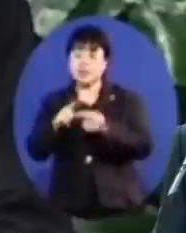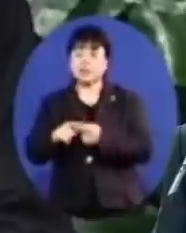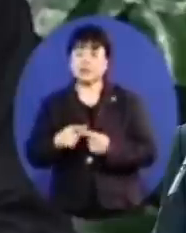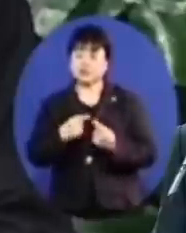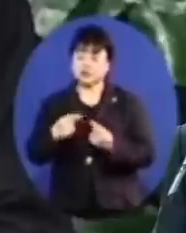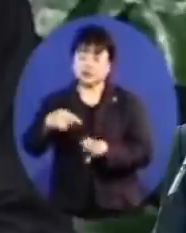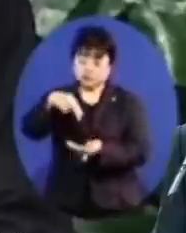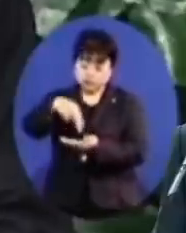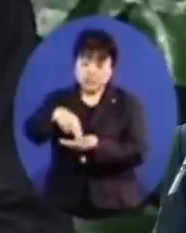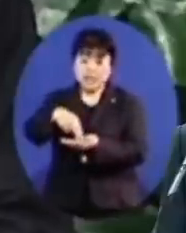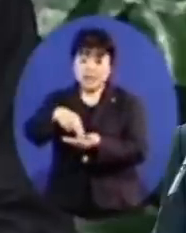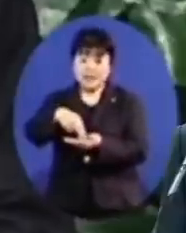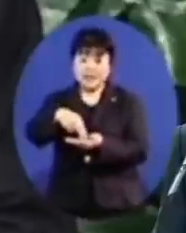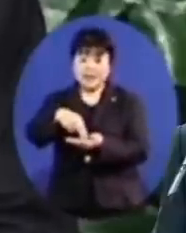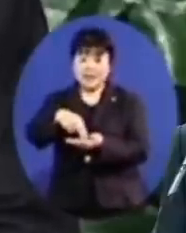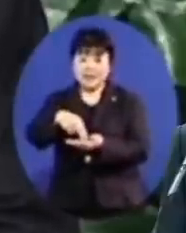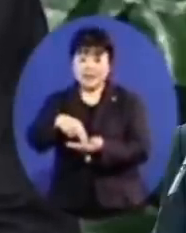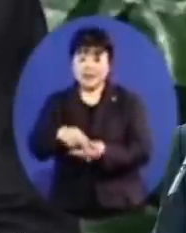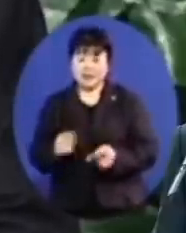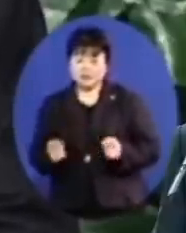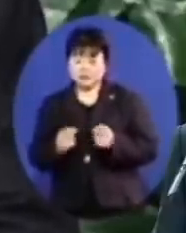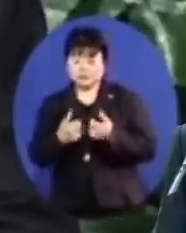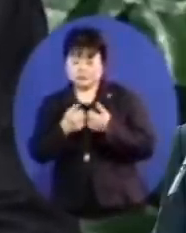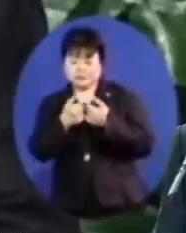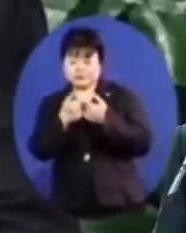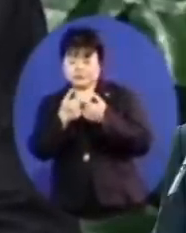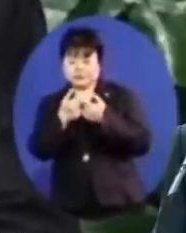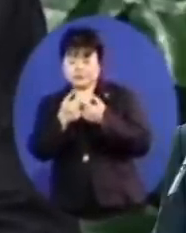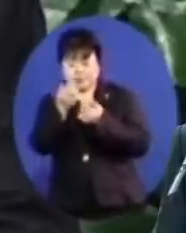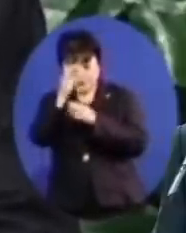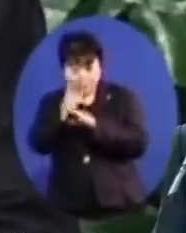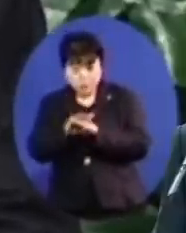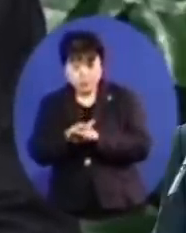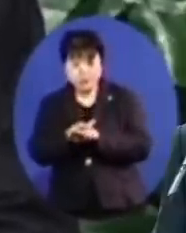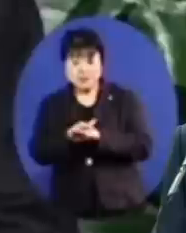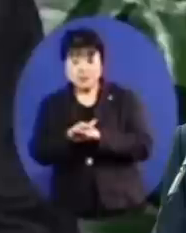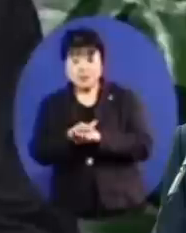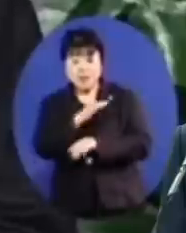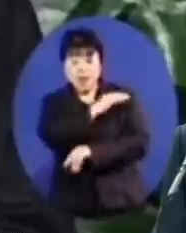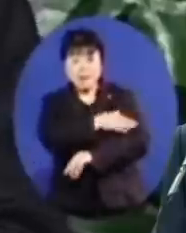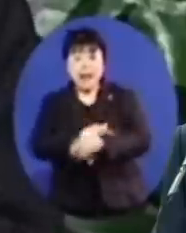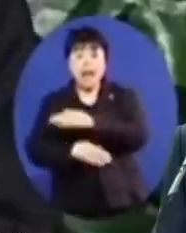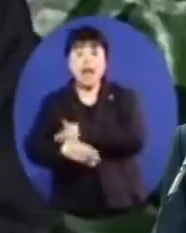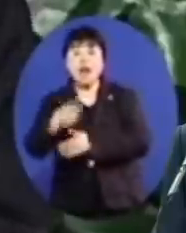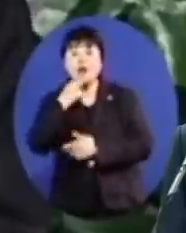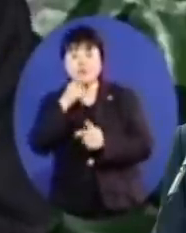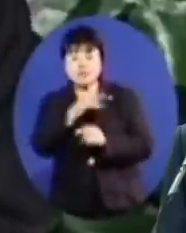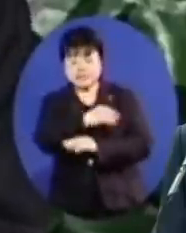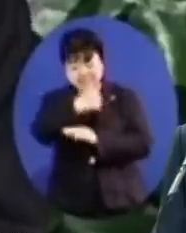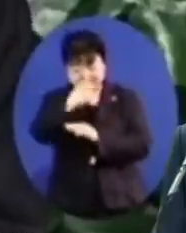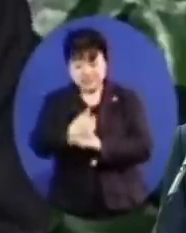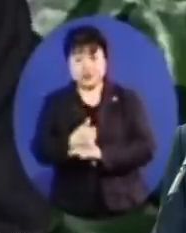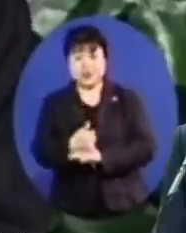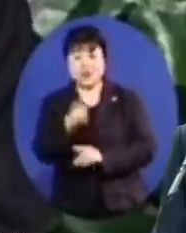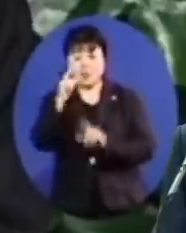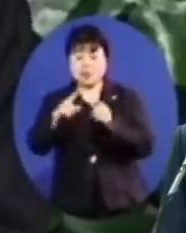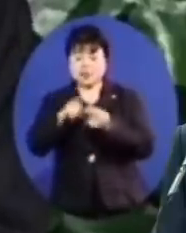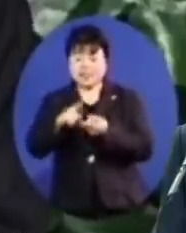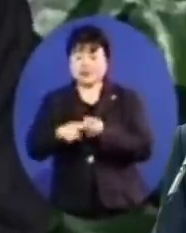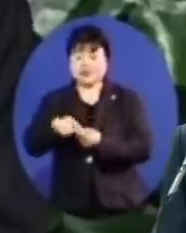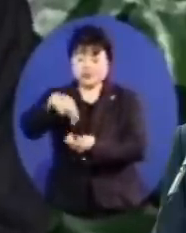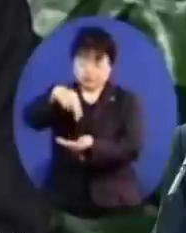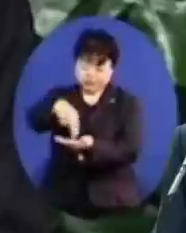세우느냐. 격렬한 토론을 할 끝에 교인들이 동의하는 것은 팔 없는 그리스도의 동상을 그대로 세우죠.